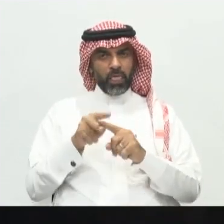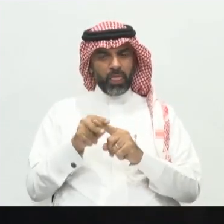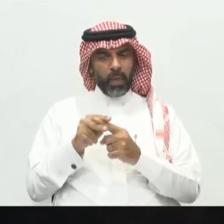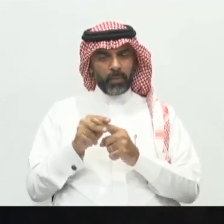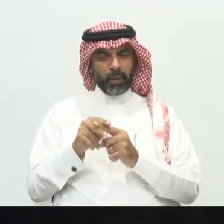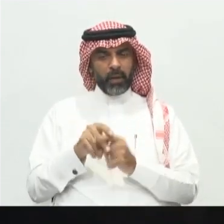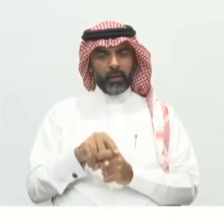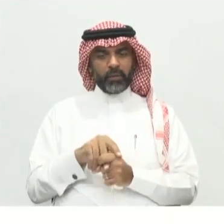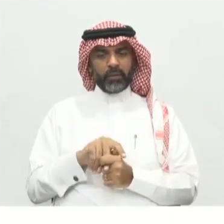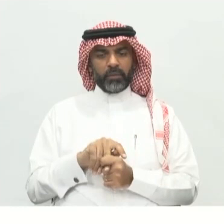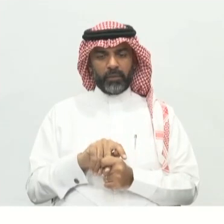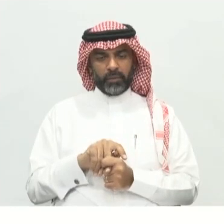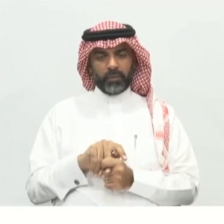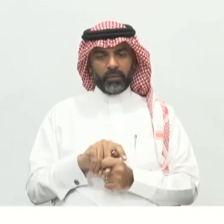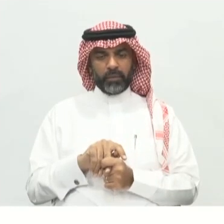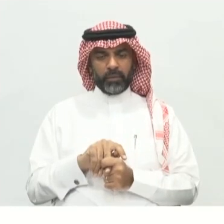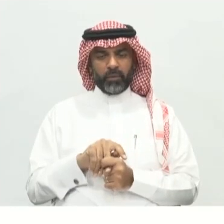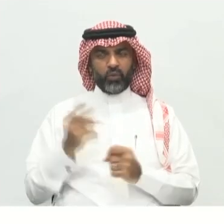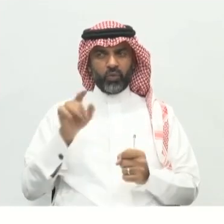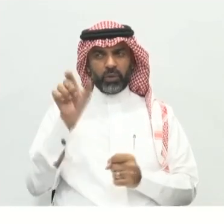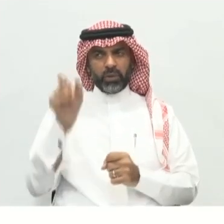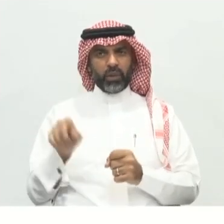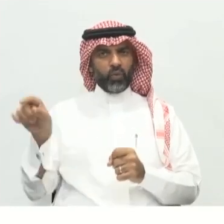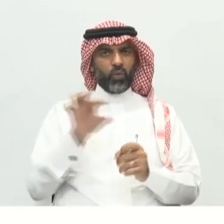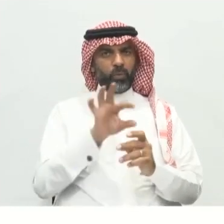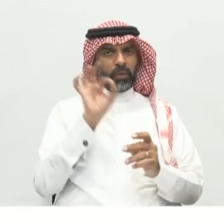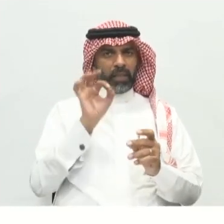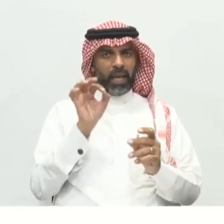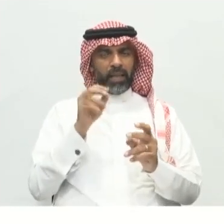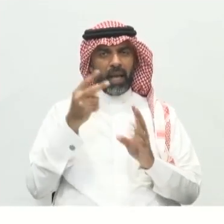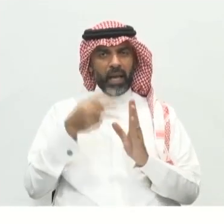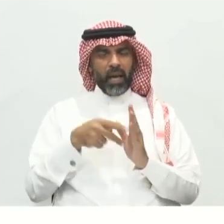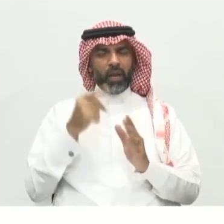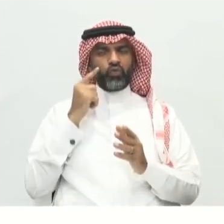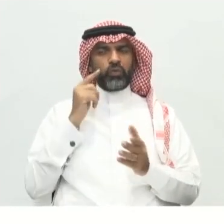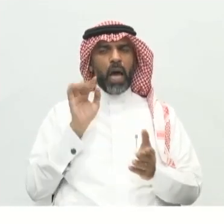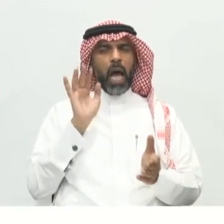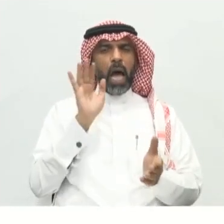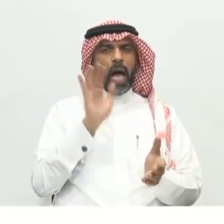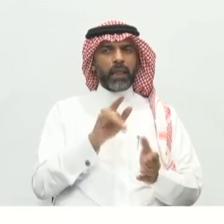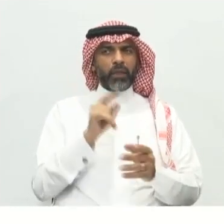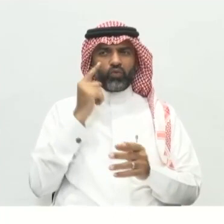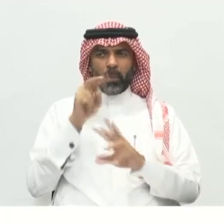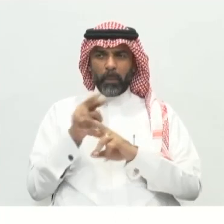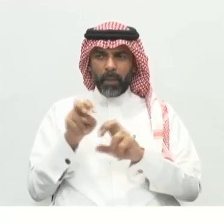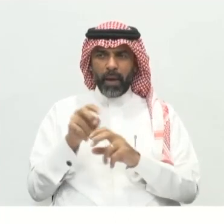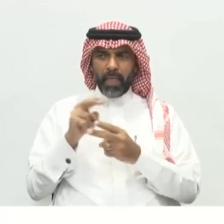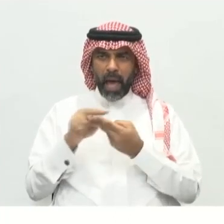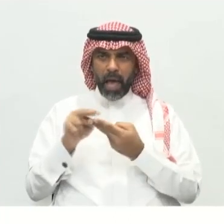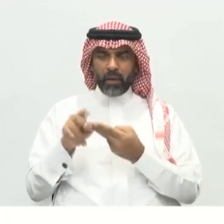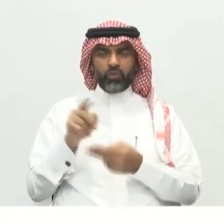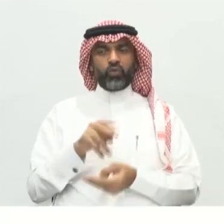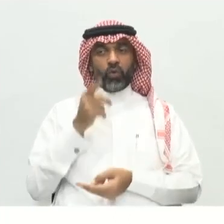وضبطها من من خلال متخذ القرار حتى يصل الى الحل المناسب ولكن لدينا نوع اخر من المتغيرات